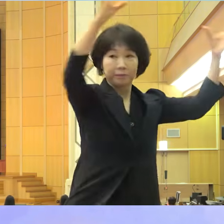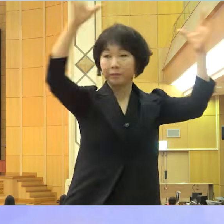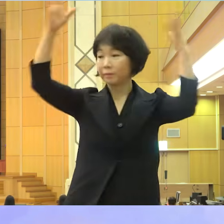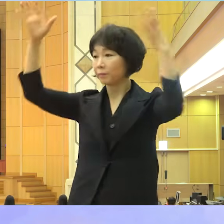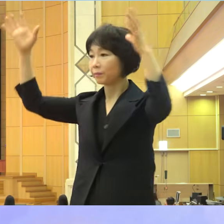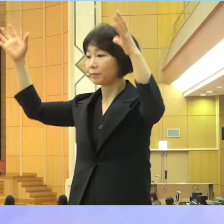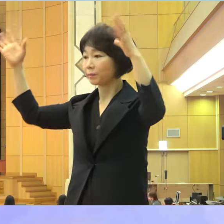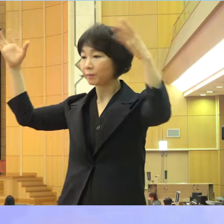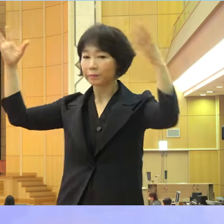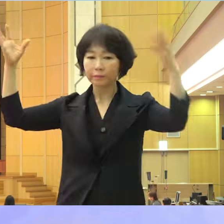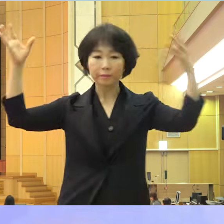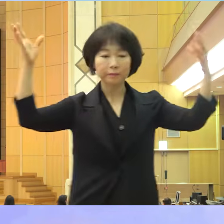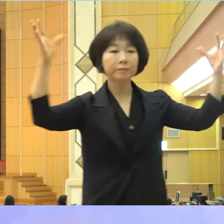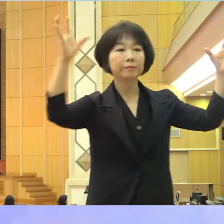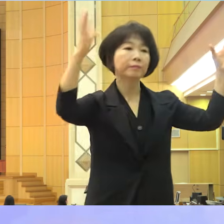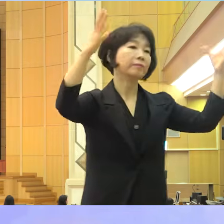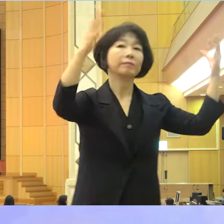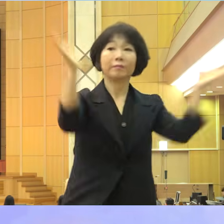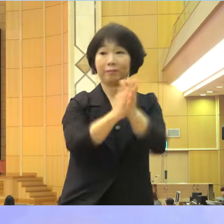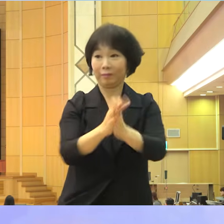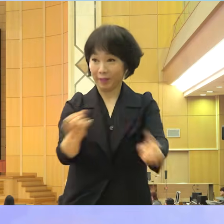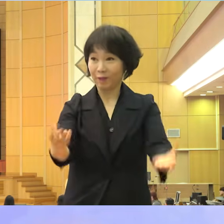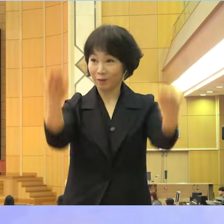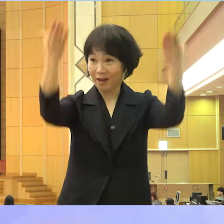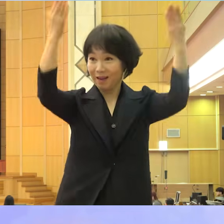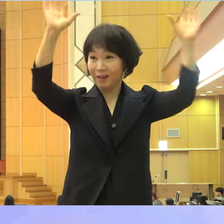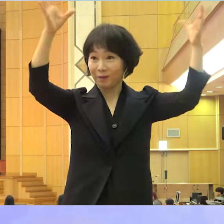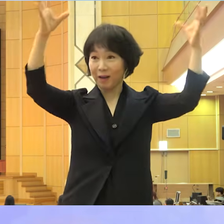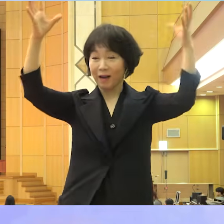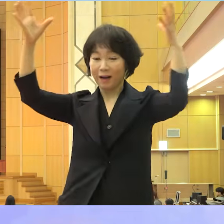영광의 박수 돌리시겠습니다. 할렐루야.